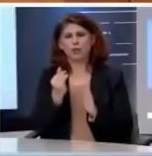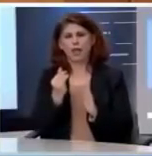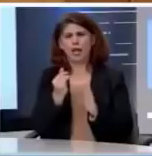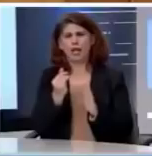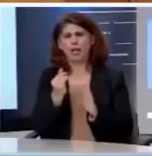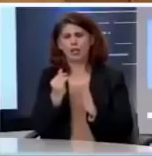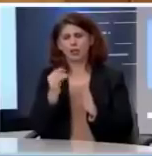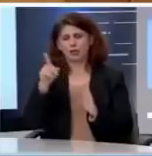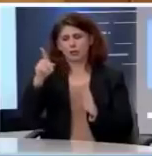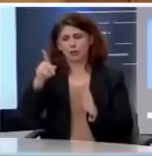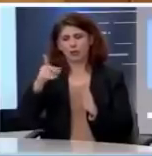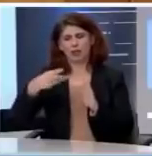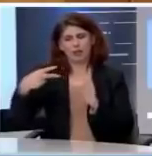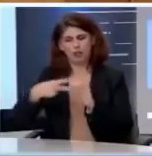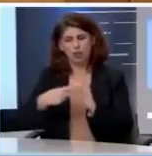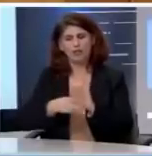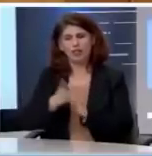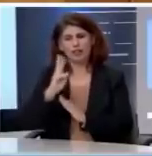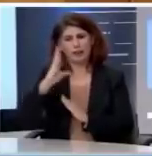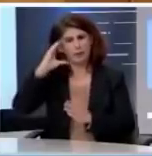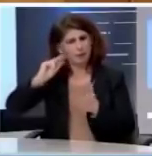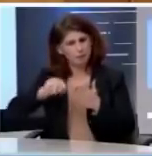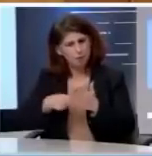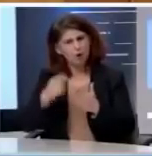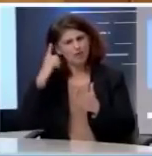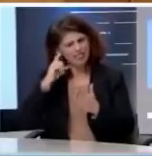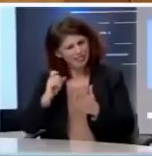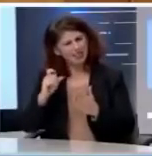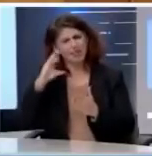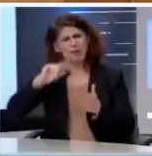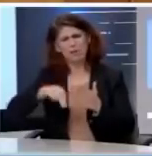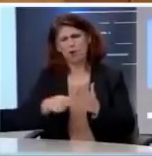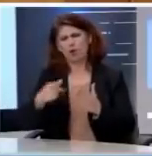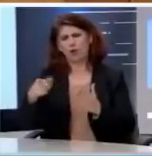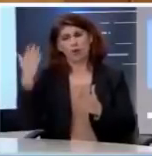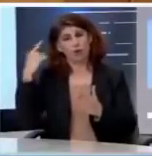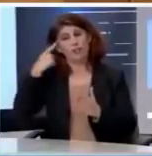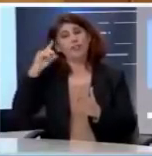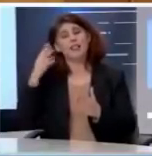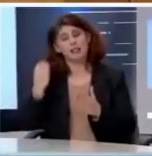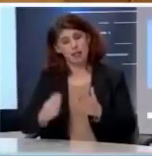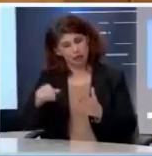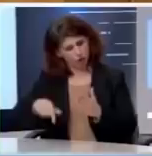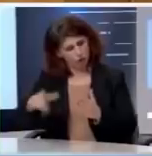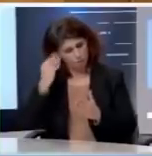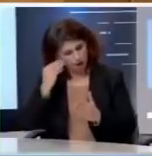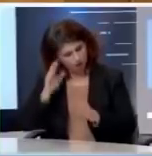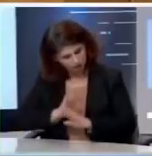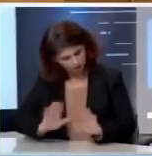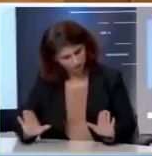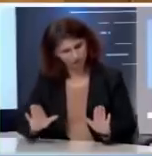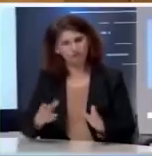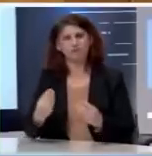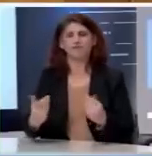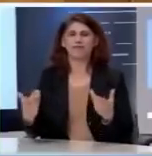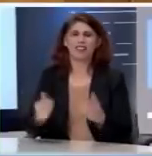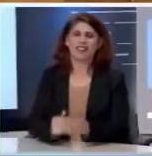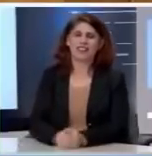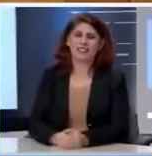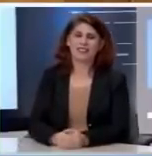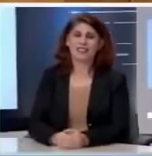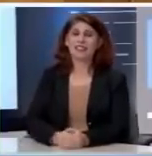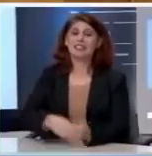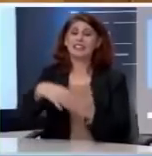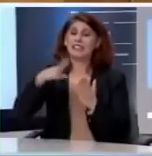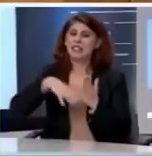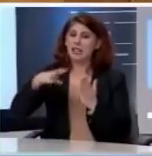2013. Είναι το μνημόνιο. Τα ξέρετε τώρα τα μνημόνια, τα μάθατε. Τότε δεν τα ξέρετε καλά, τώρα τα μάθατε. Μάλιστα. Στη